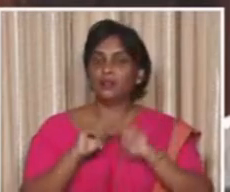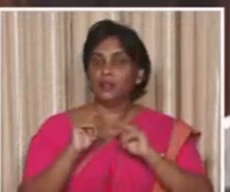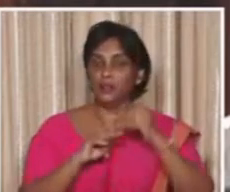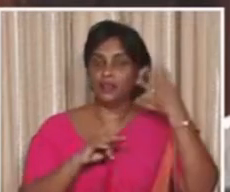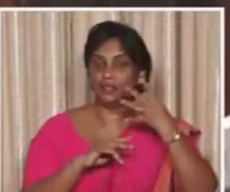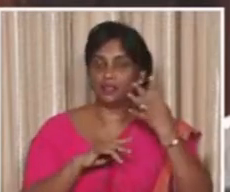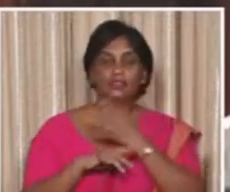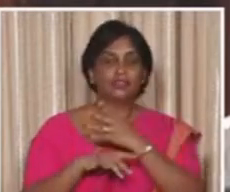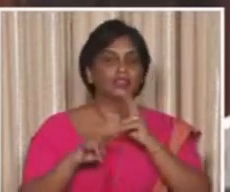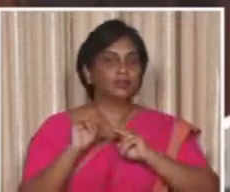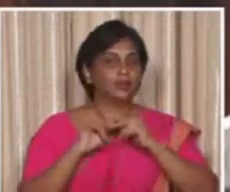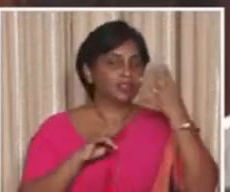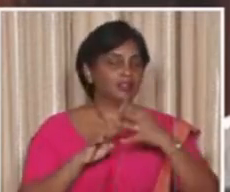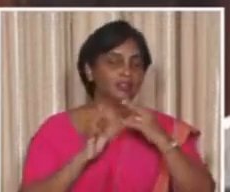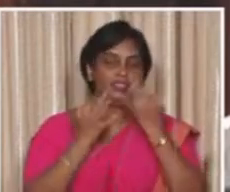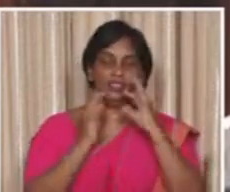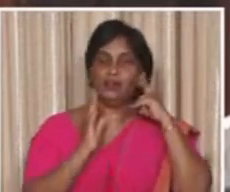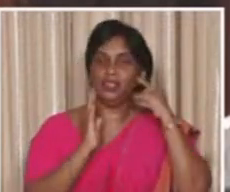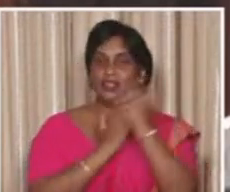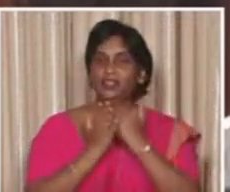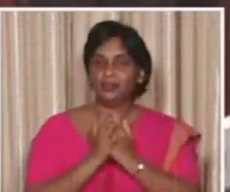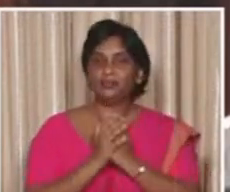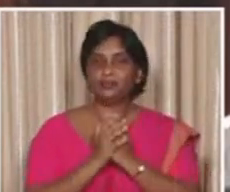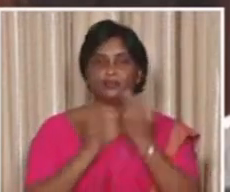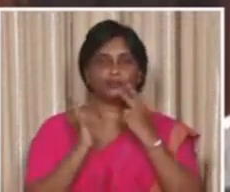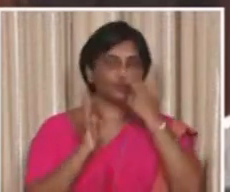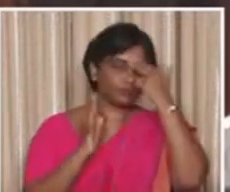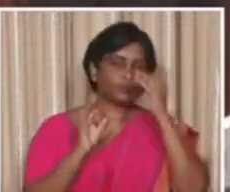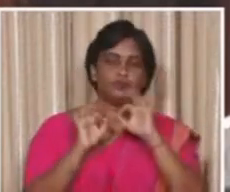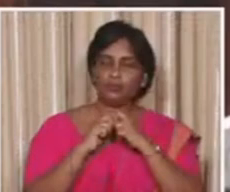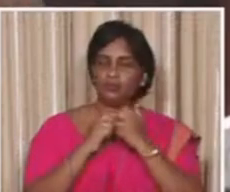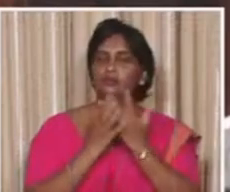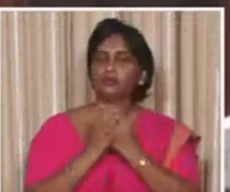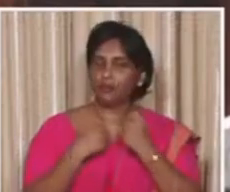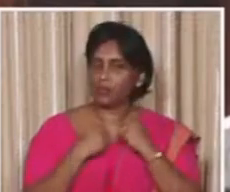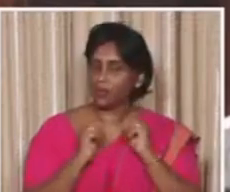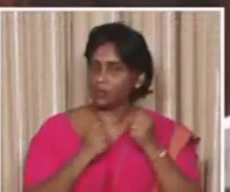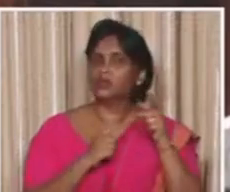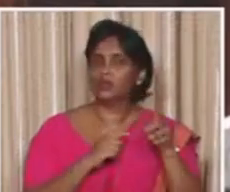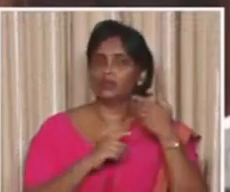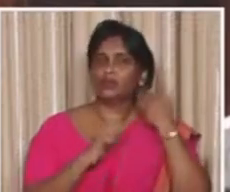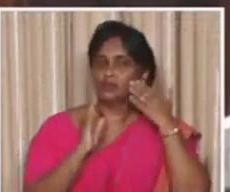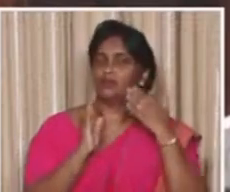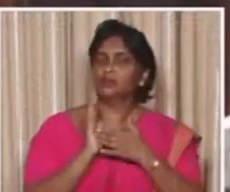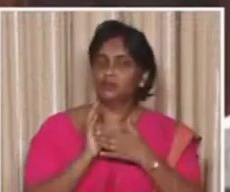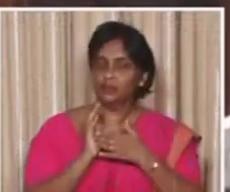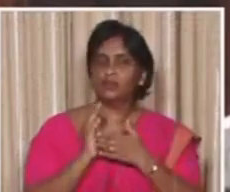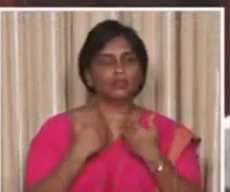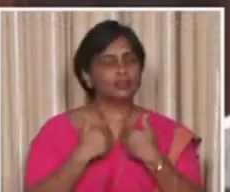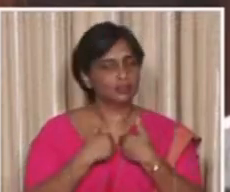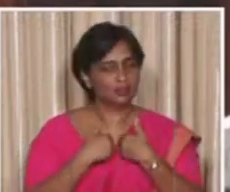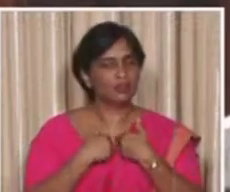தேசிய இனப்பிரச்சினையை தீர்க்கிறதுக்கு தான் ஒரு முயற்சி இருக்கிறதாகவும், அந்த விடயத்திலே நாங்கள் அவருக்கு நாங்களும் ஒரு எங்களுடைய சார்பிலே